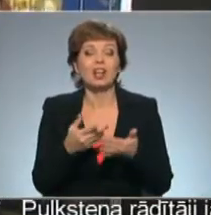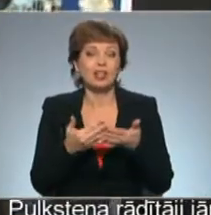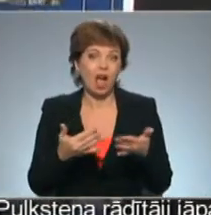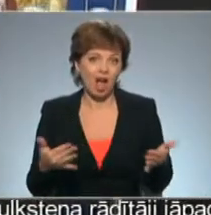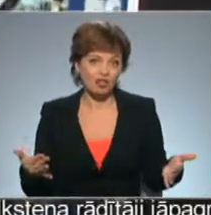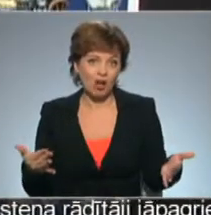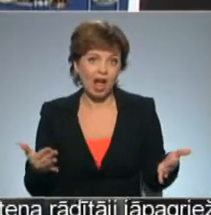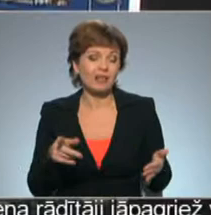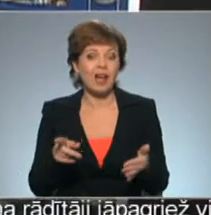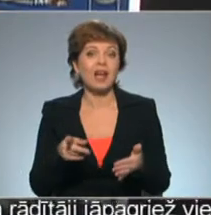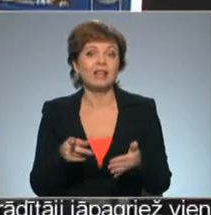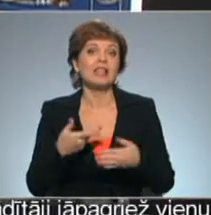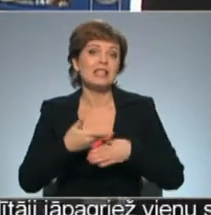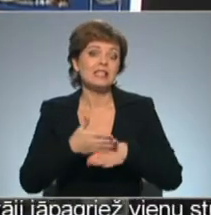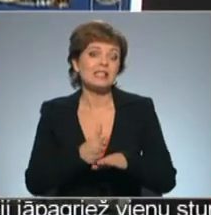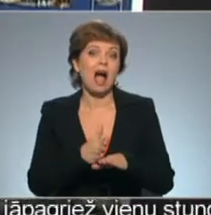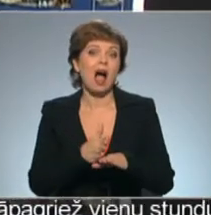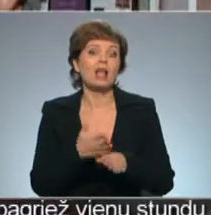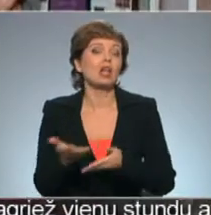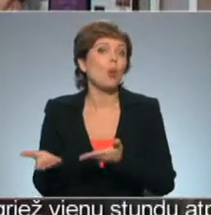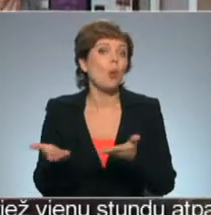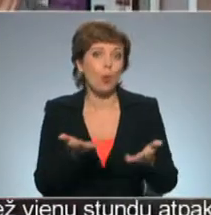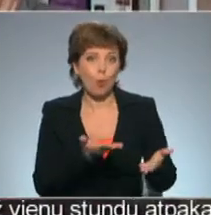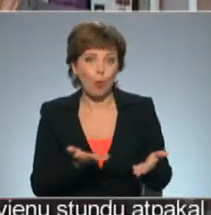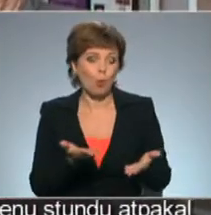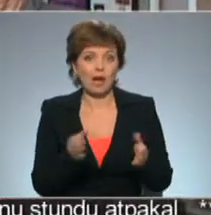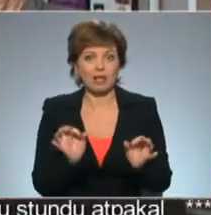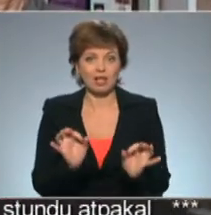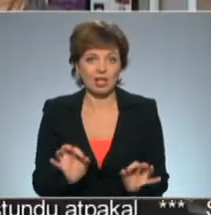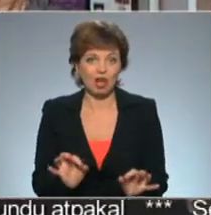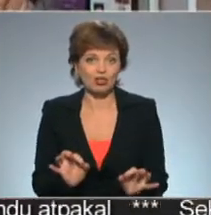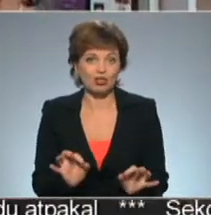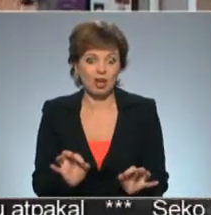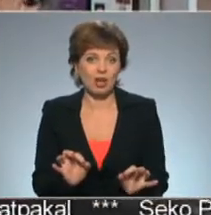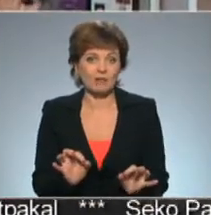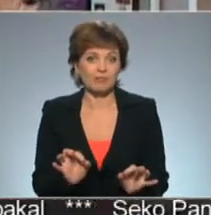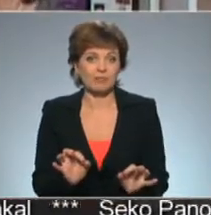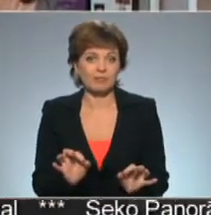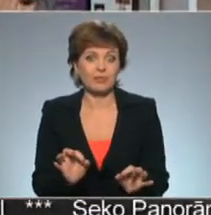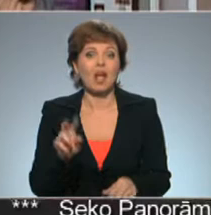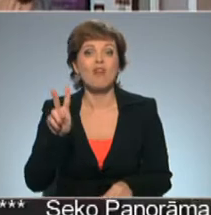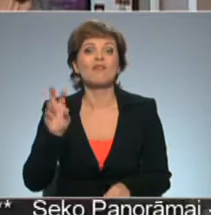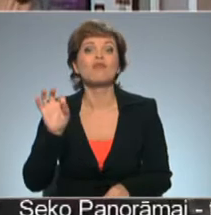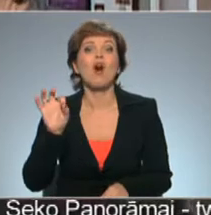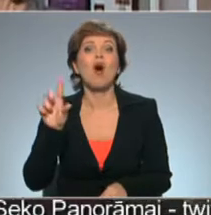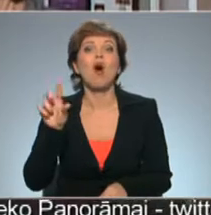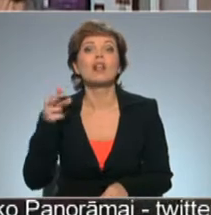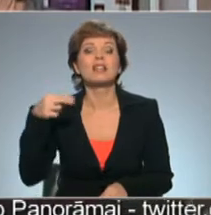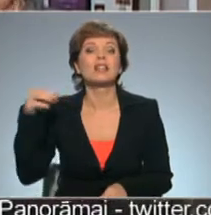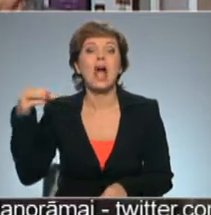tā izdalīta tieši kura? No Krišāna Valdemāra,